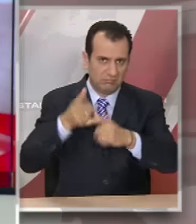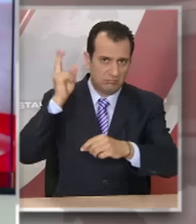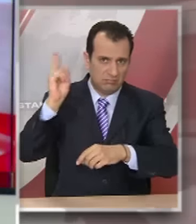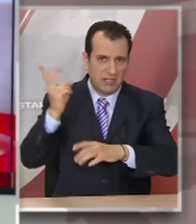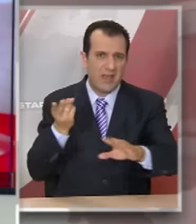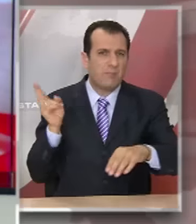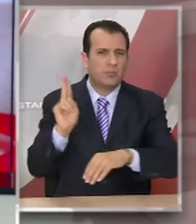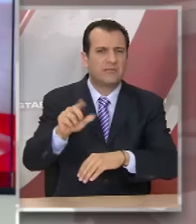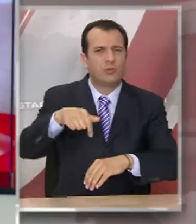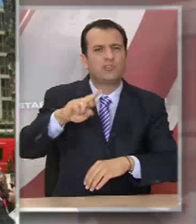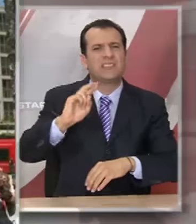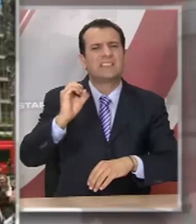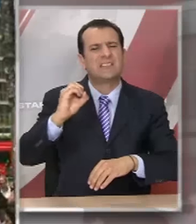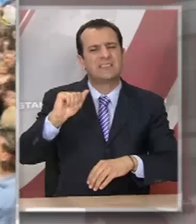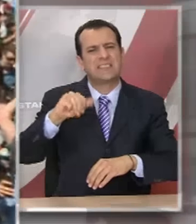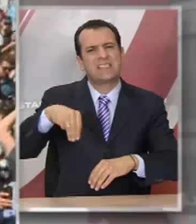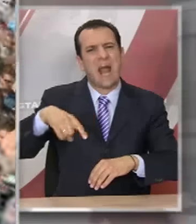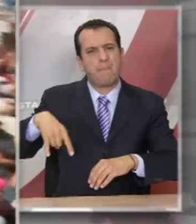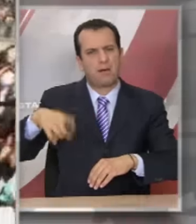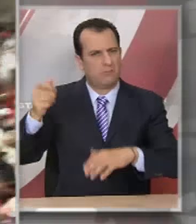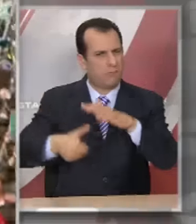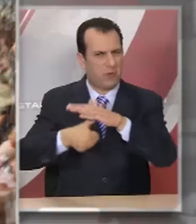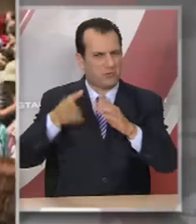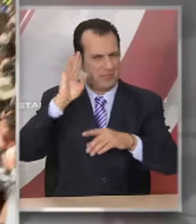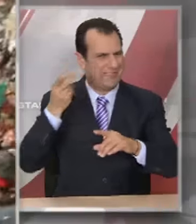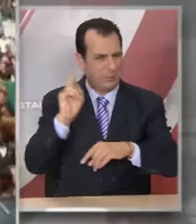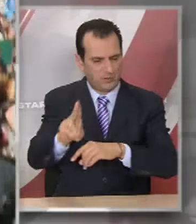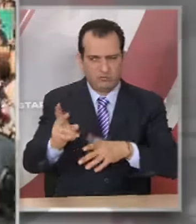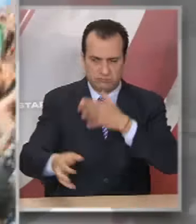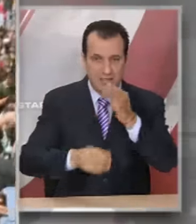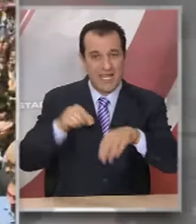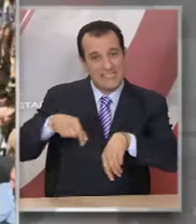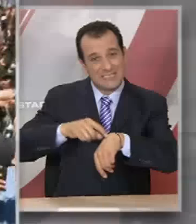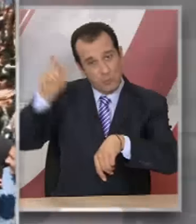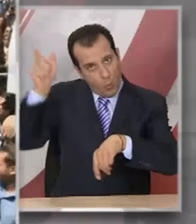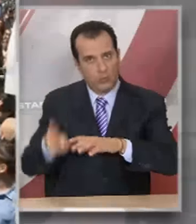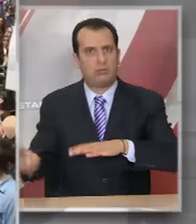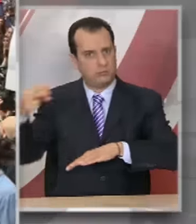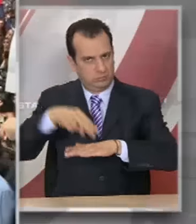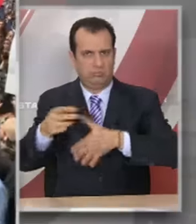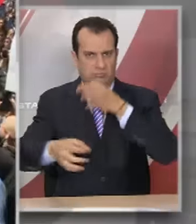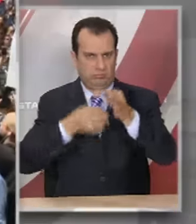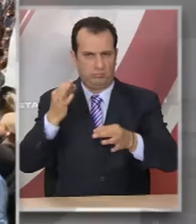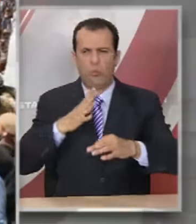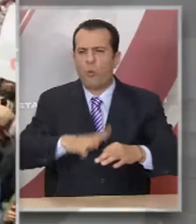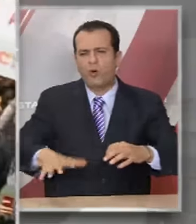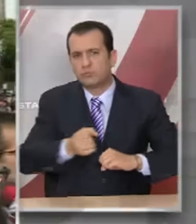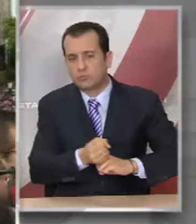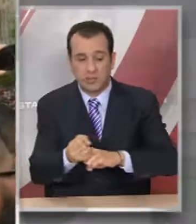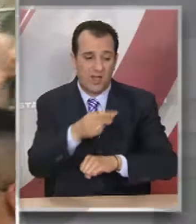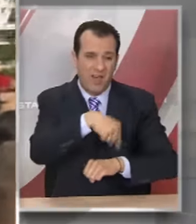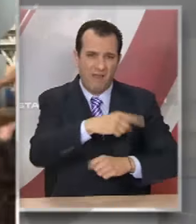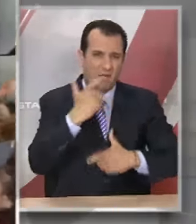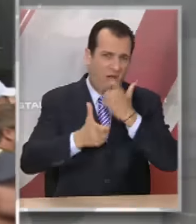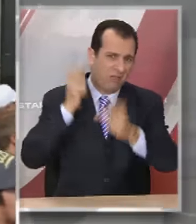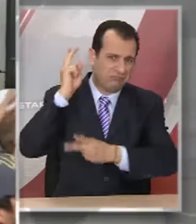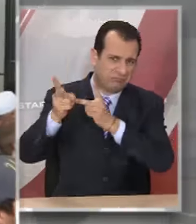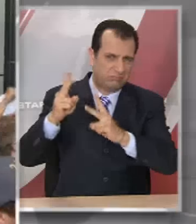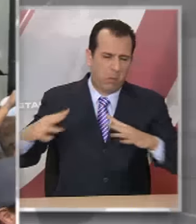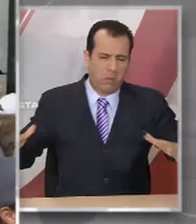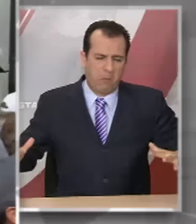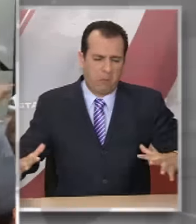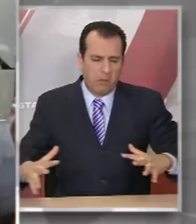για την Προεδρία. Ο Τραμπ μιλούσε την ίδια ώρα σε υποστηρικτές του. Οι αστυνομικοί προσπάθησαν να συγκρατήσουν τους διαδηλωτές, αλλά τα